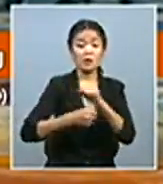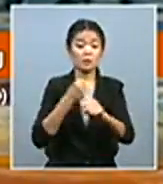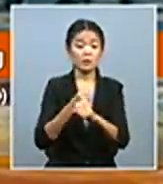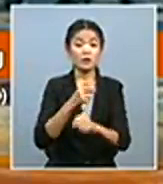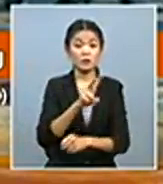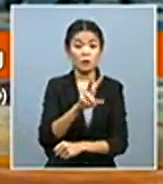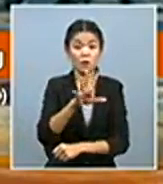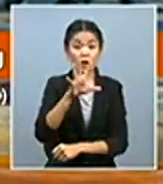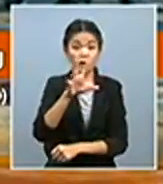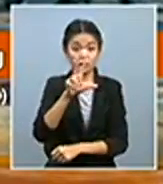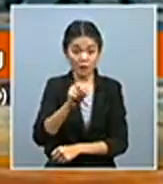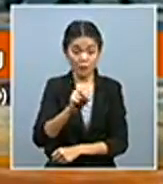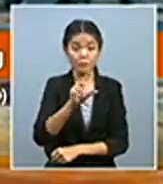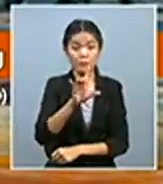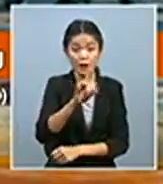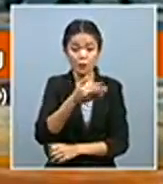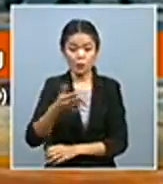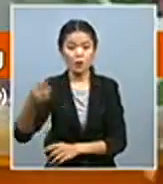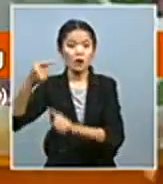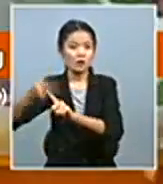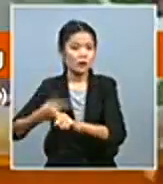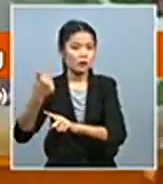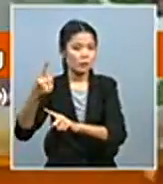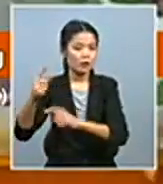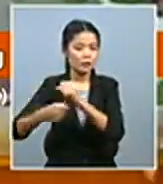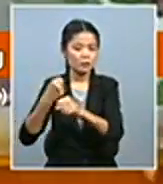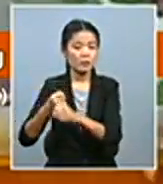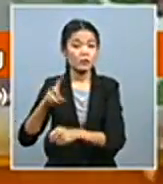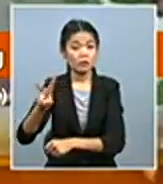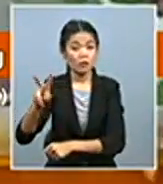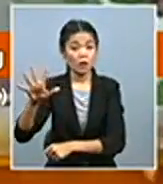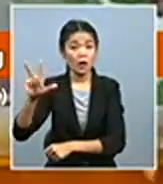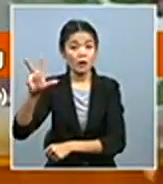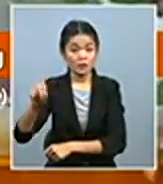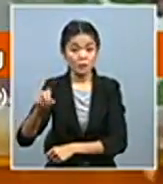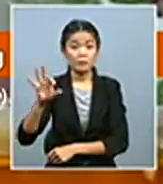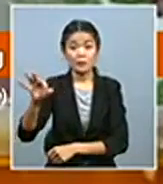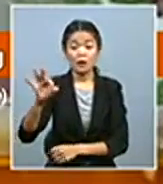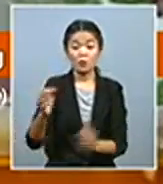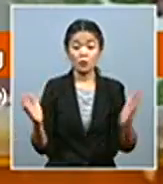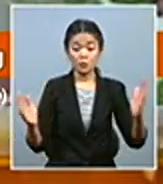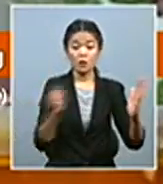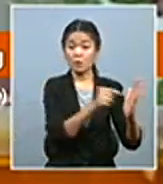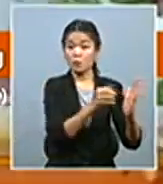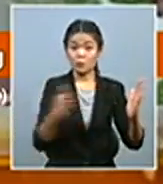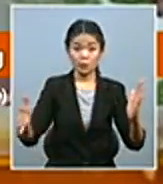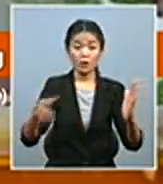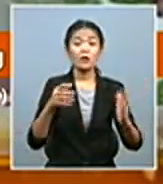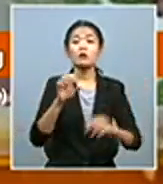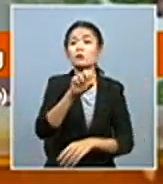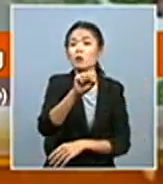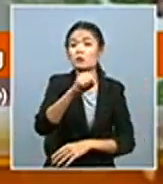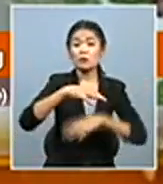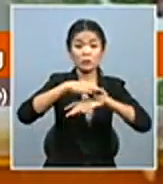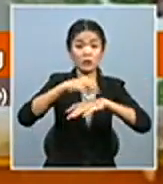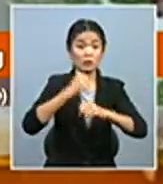พฤศจิกายนปีพุทธศักราช2539นะครับ ก่อนหน้านั้นนะคะตลอดระยะเวลาที่เป็นสมาชิกสภาผู้แทนราษฎรมีโอกาส